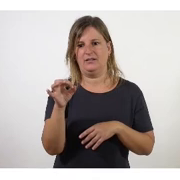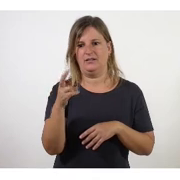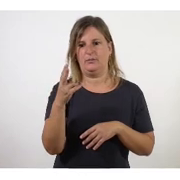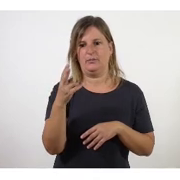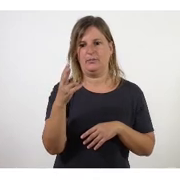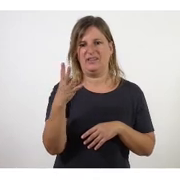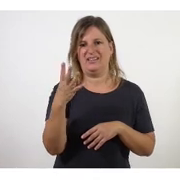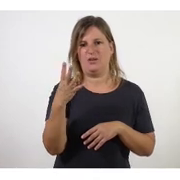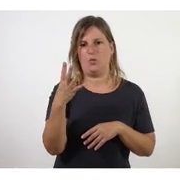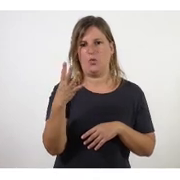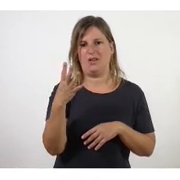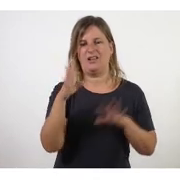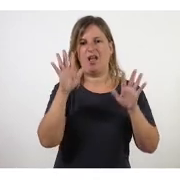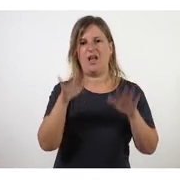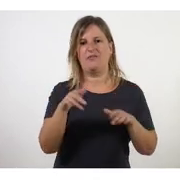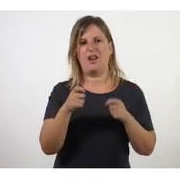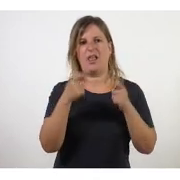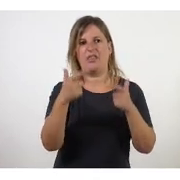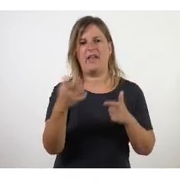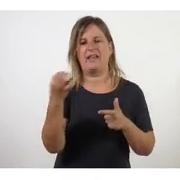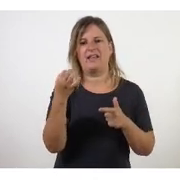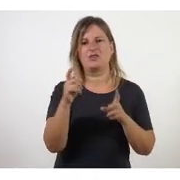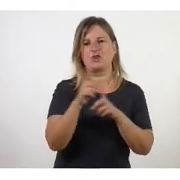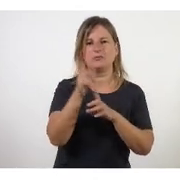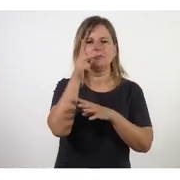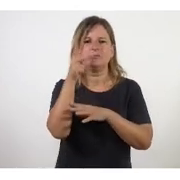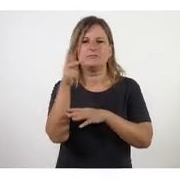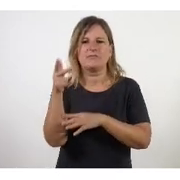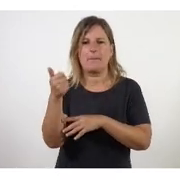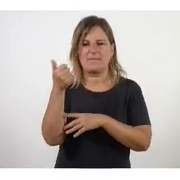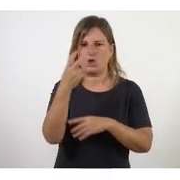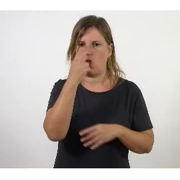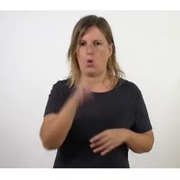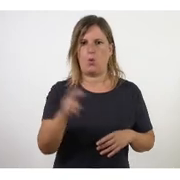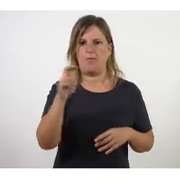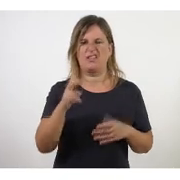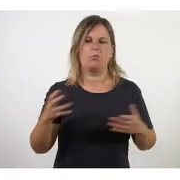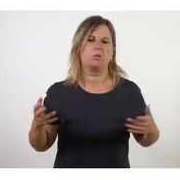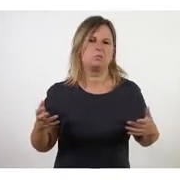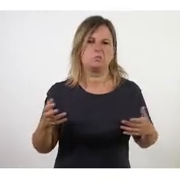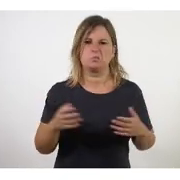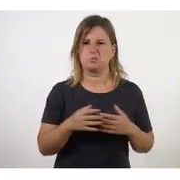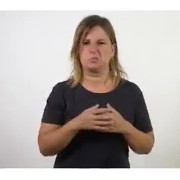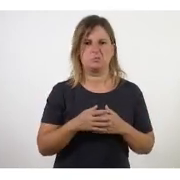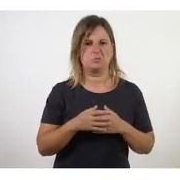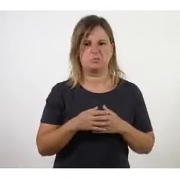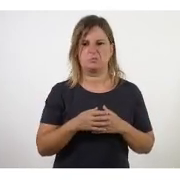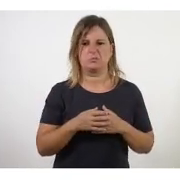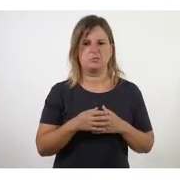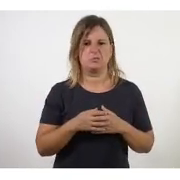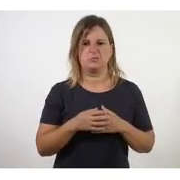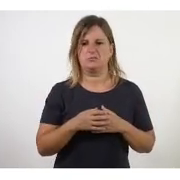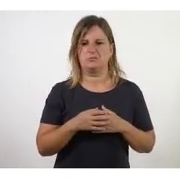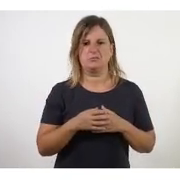24, el que farà és donar-li al teu vídeo un toc així molt, molt més de documental, però vaja, que tampoc t'has estat molt al quite. Vull dir